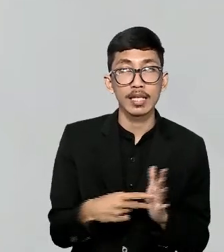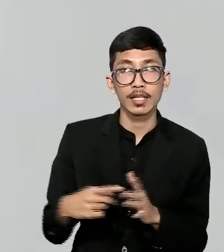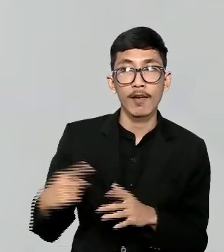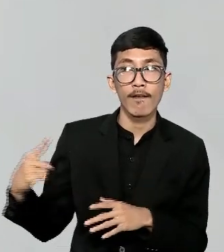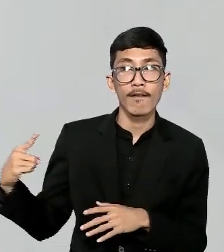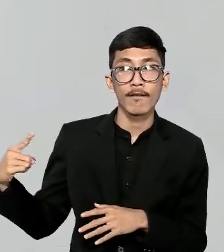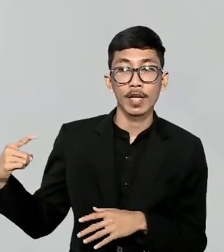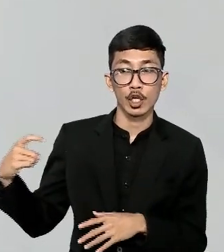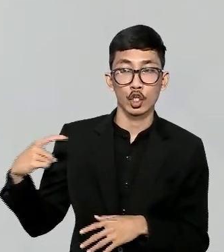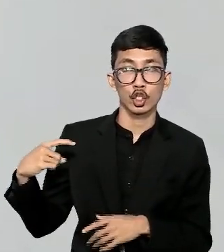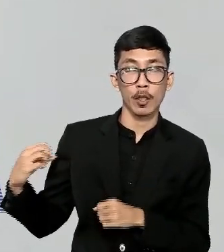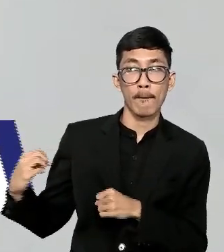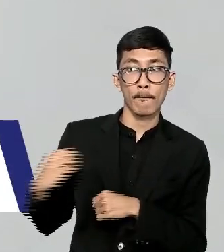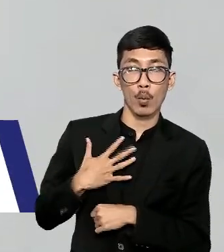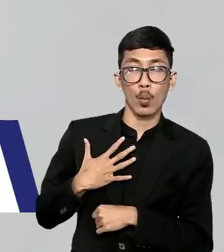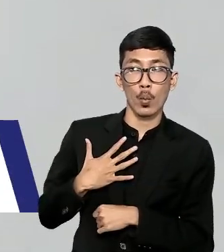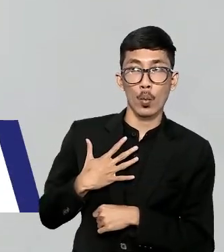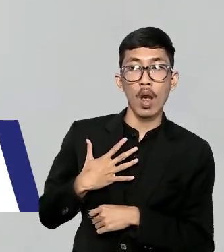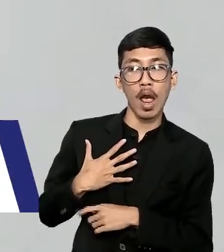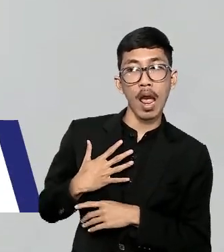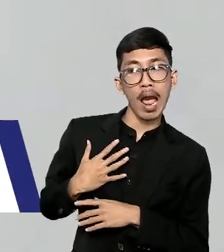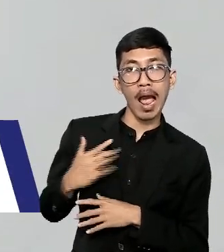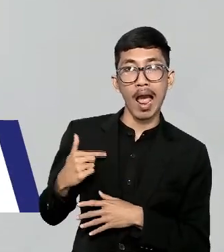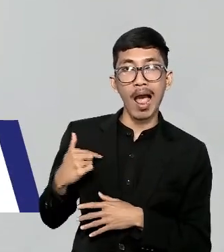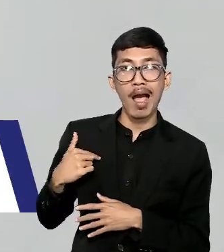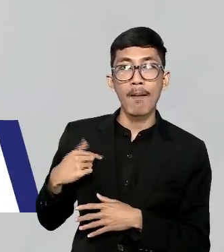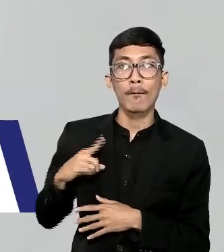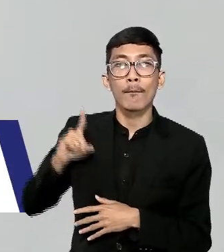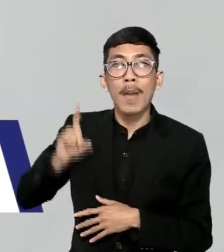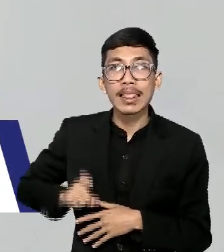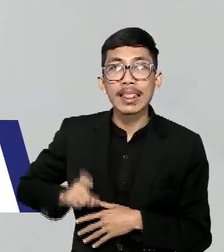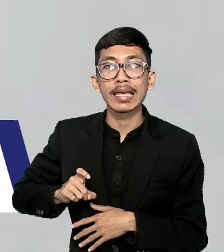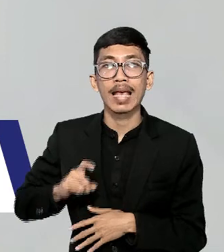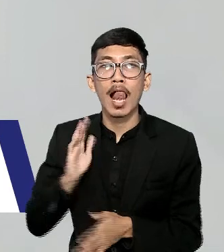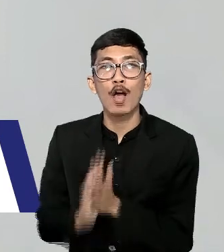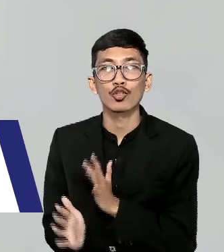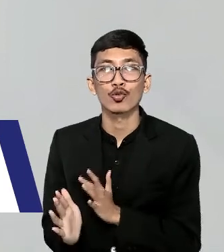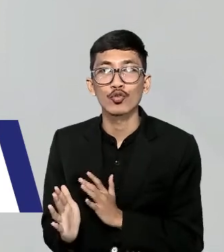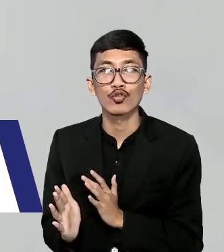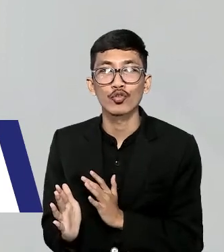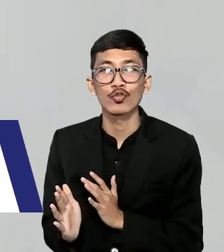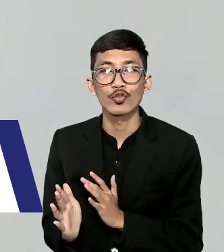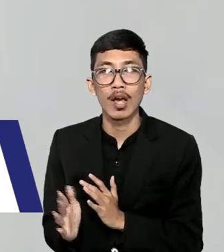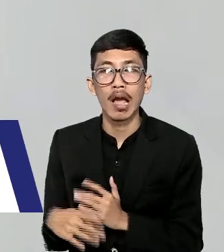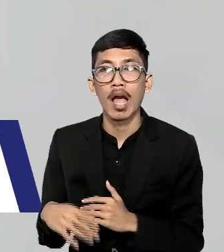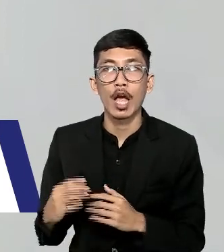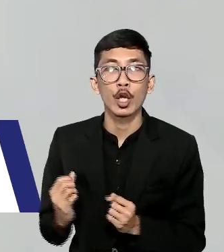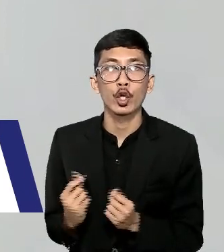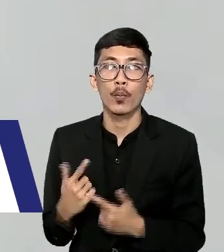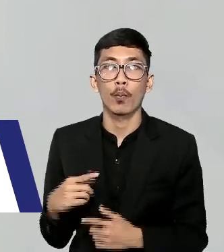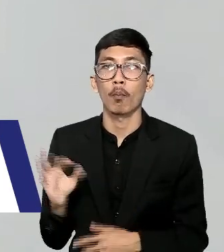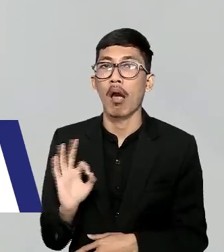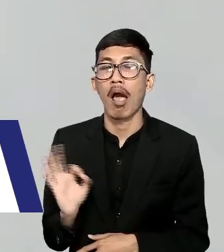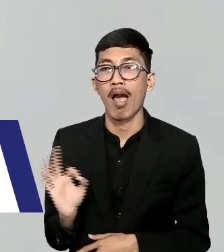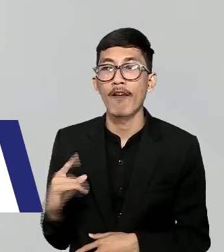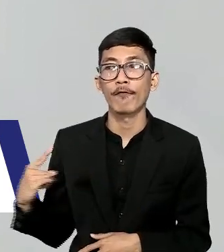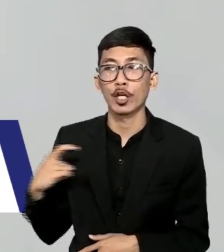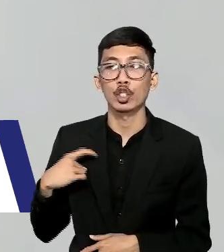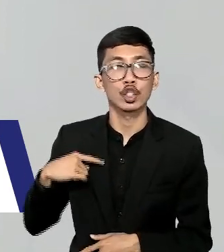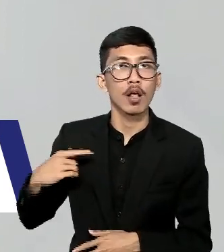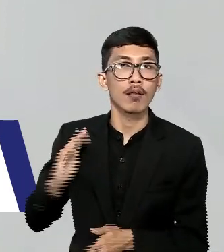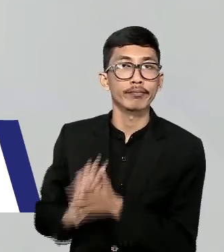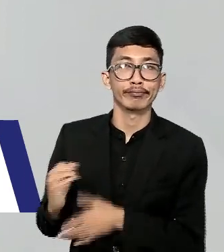mendapatkan apa namanya tempat kembangbiak yang baik didalam tubuh kita Oleh karena itu pertama Tentu saya akan mengatakan tolong